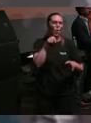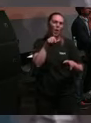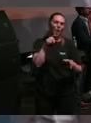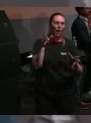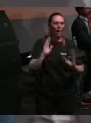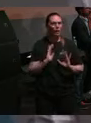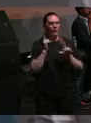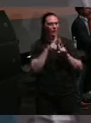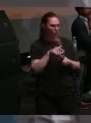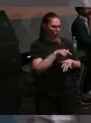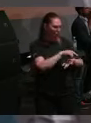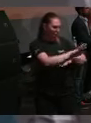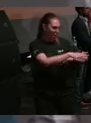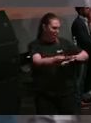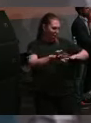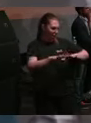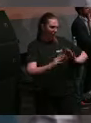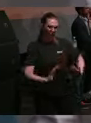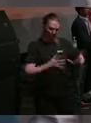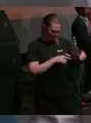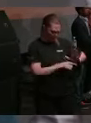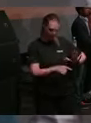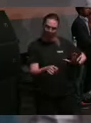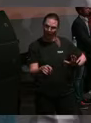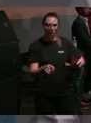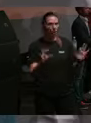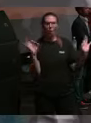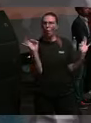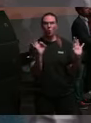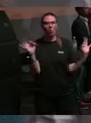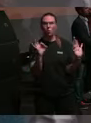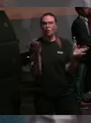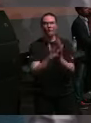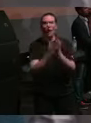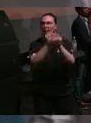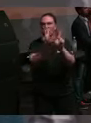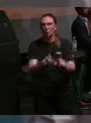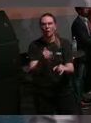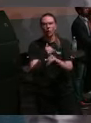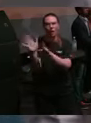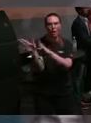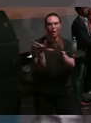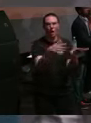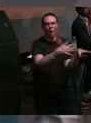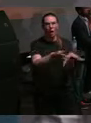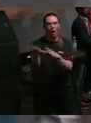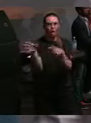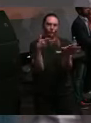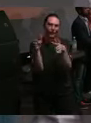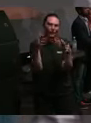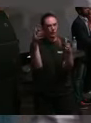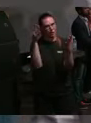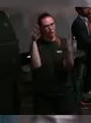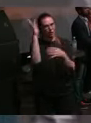og det ikke ordentlig utredet hvordan denne havvinddrømmen vil slå ut for de små kommunene og